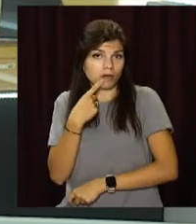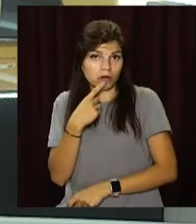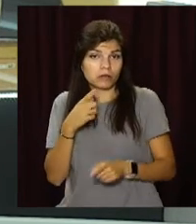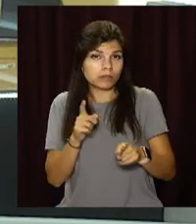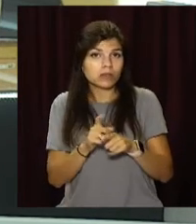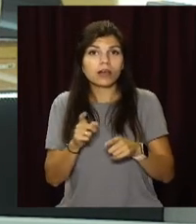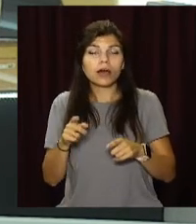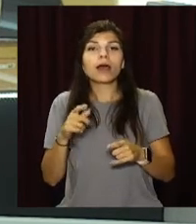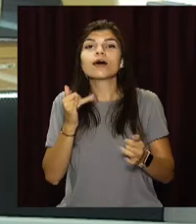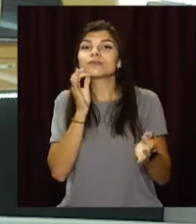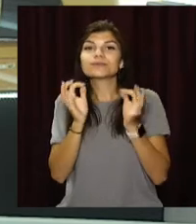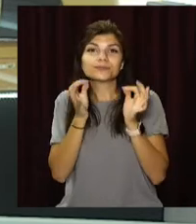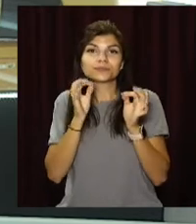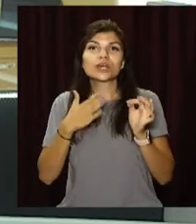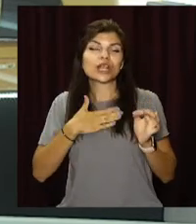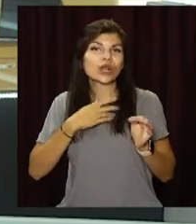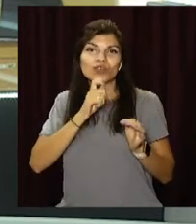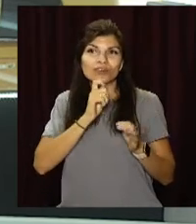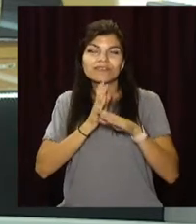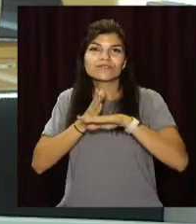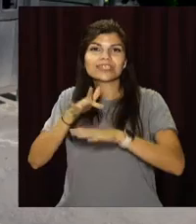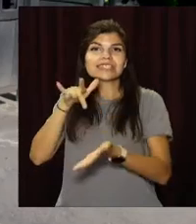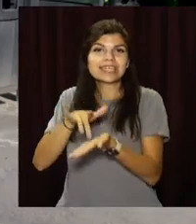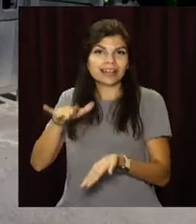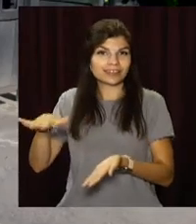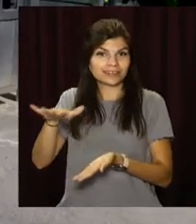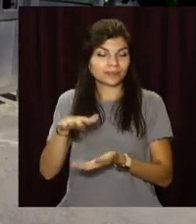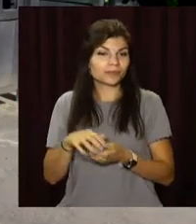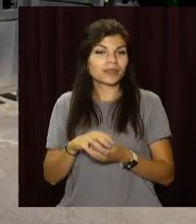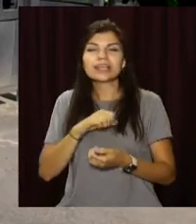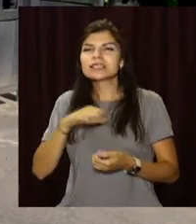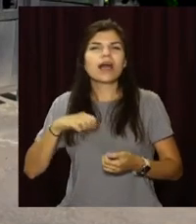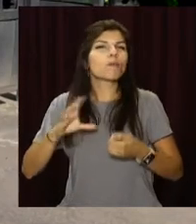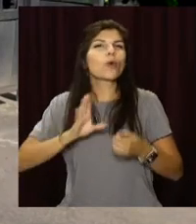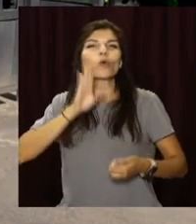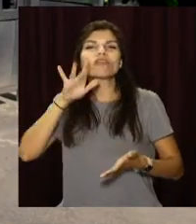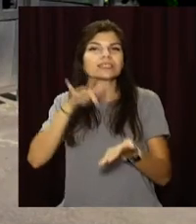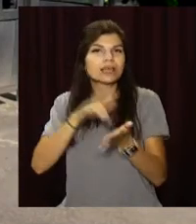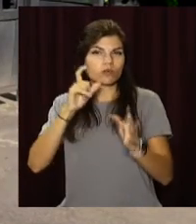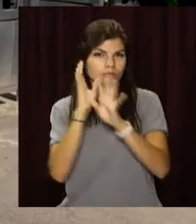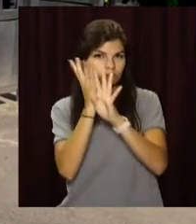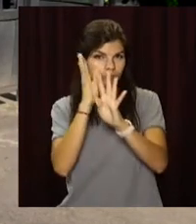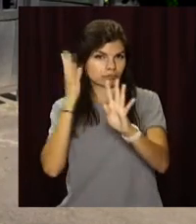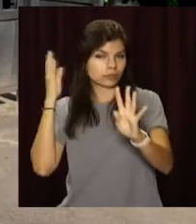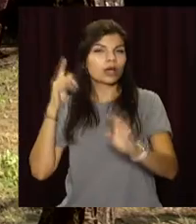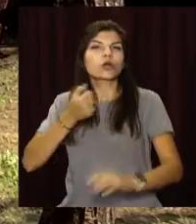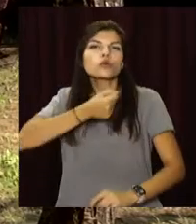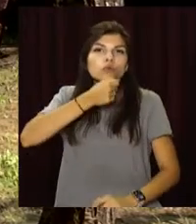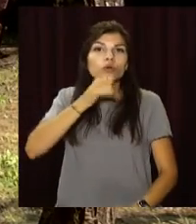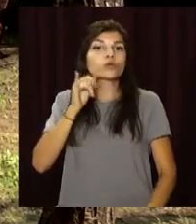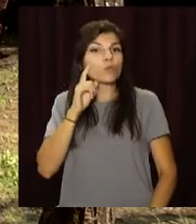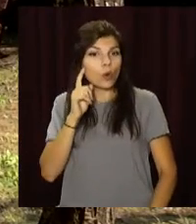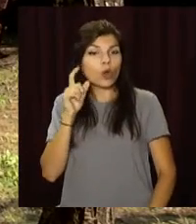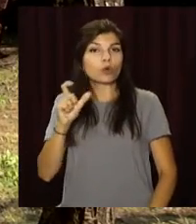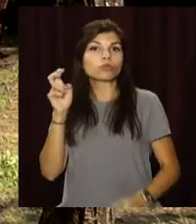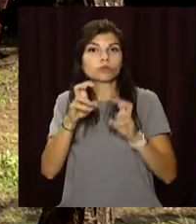відвідувачами центру поспілкувалися і наші журналісти. З самого ранку у центрі черга людей. Тут і літні люди, і